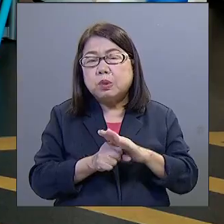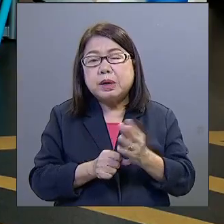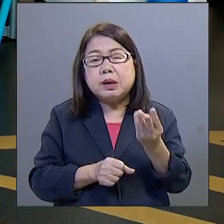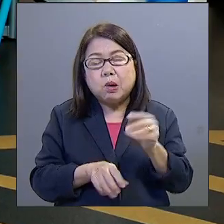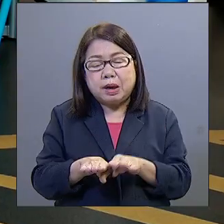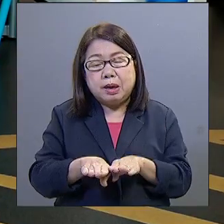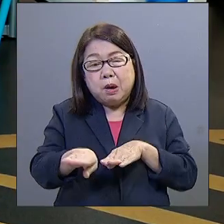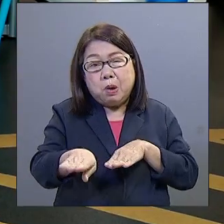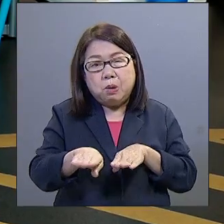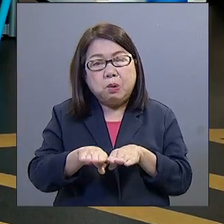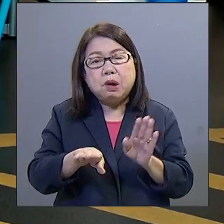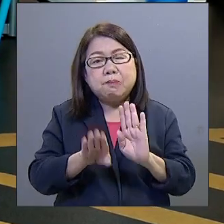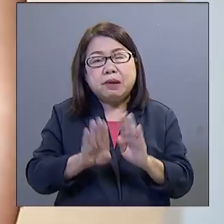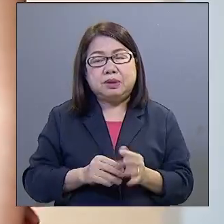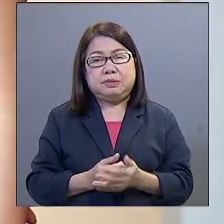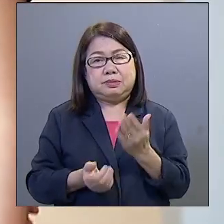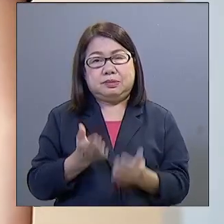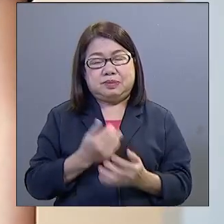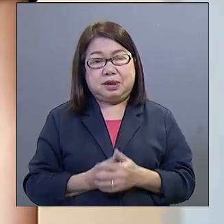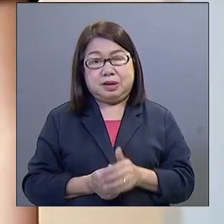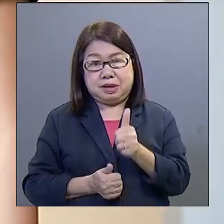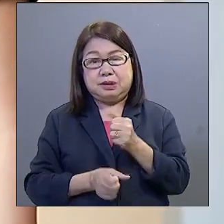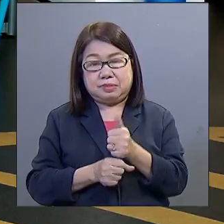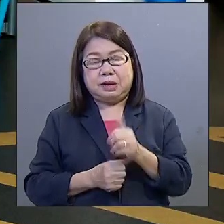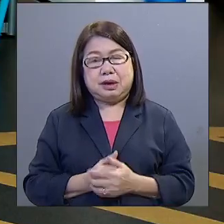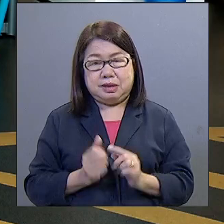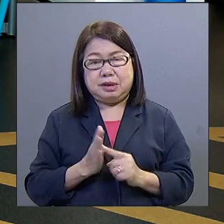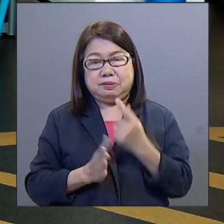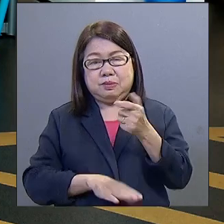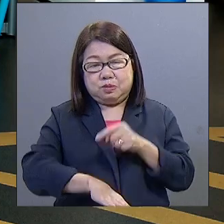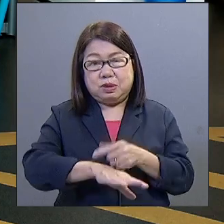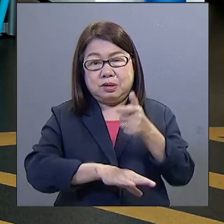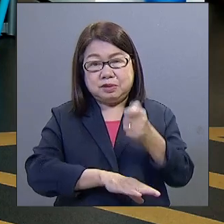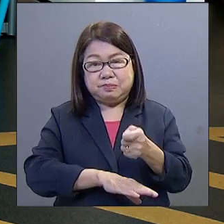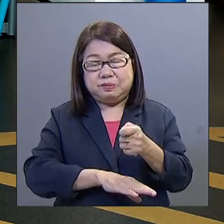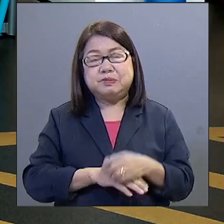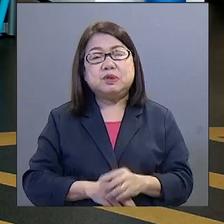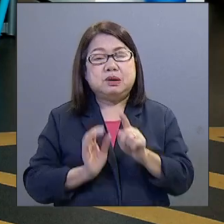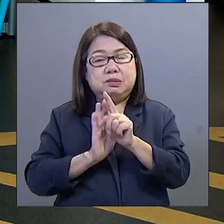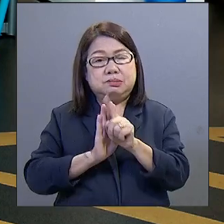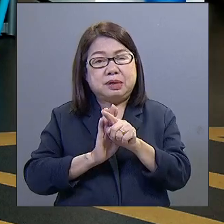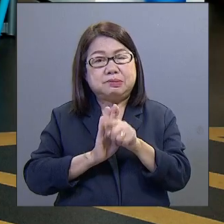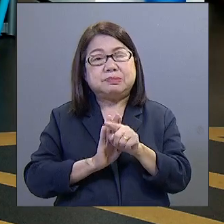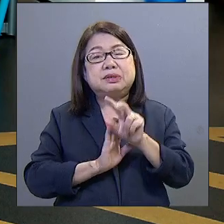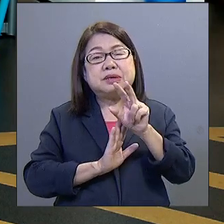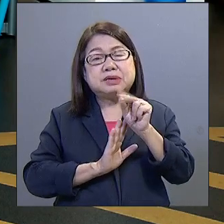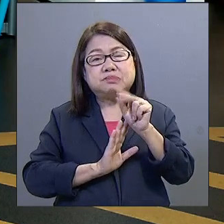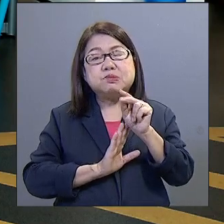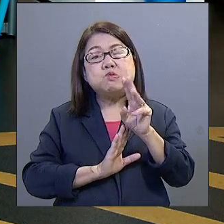สมมติเราเส้นตรงนี้ได้เนาะ ได้ค่ะ โอเคเราเริ่มกันนะคะไปอันนี้ขอ30วินะคะยืนให้ได้นานที่สุ